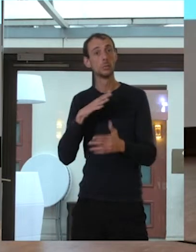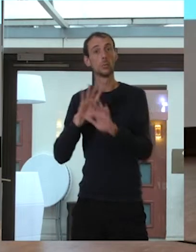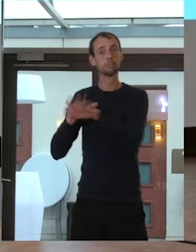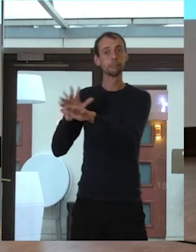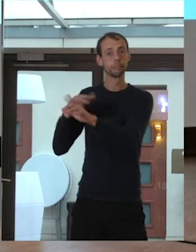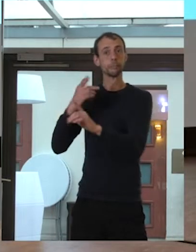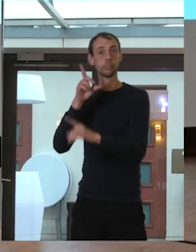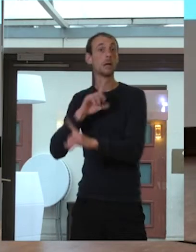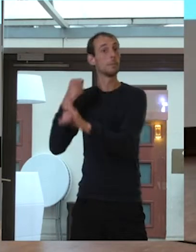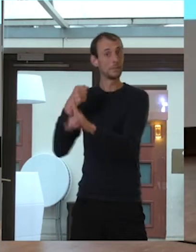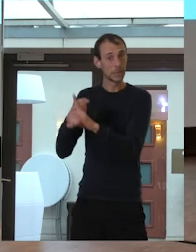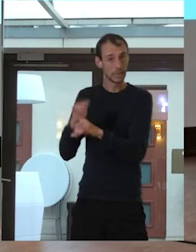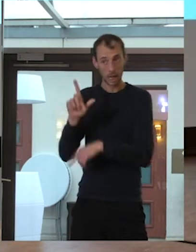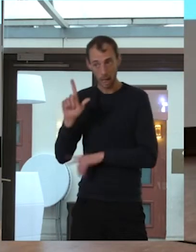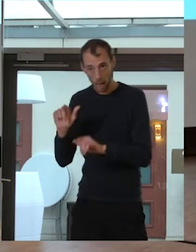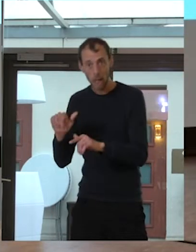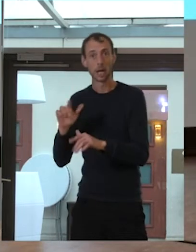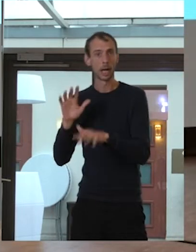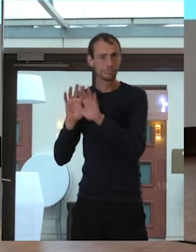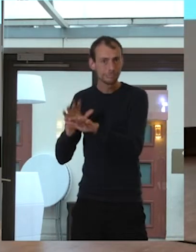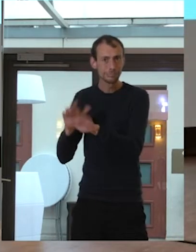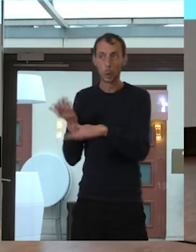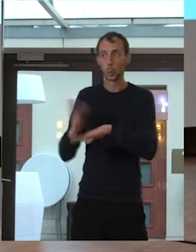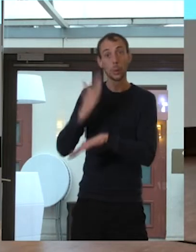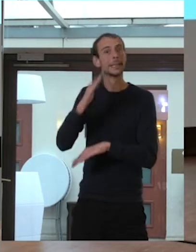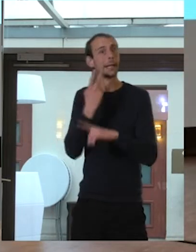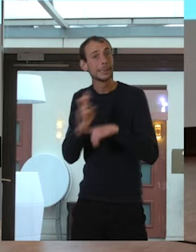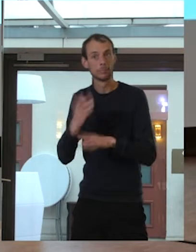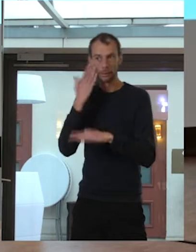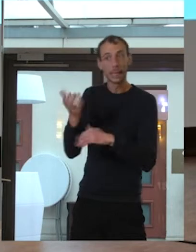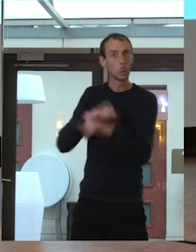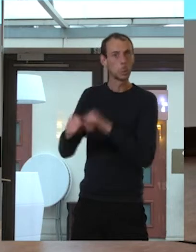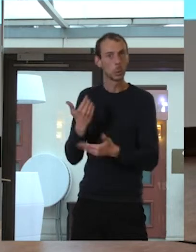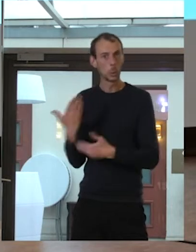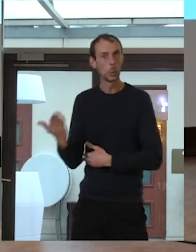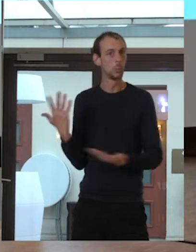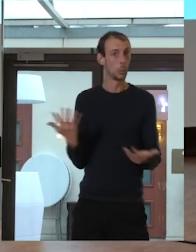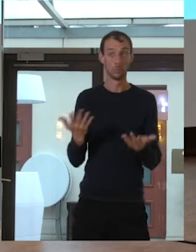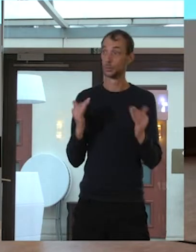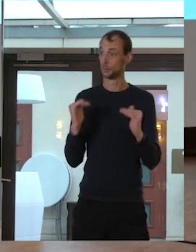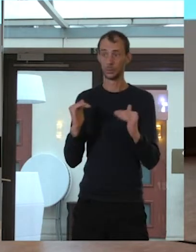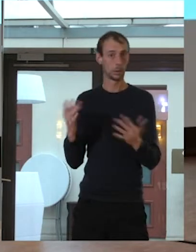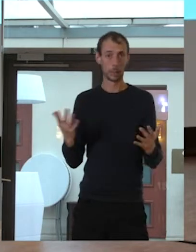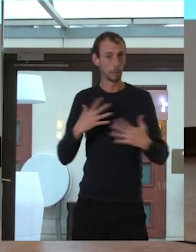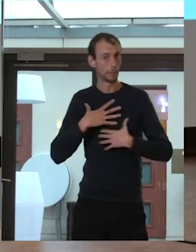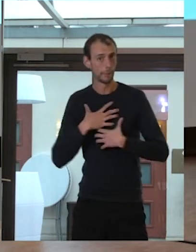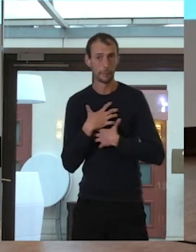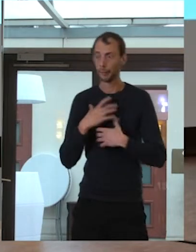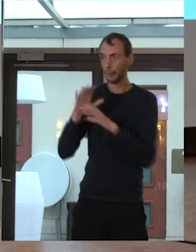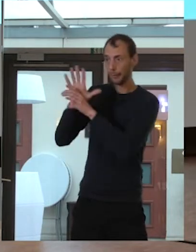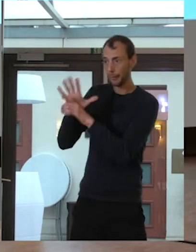les difficultés que vous connaissez, avec les risques que vous connaissez, mais malgré ce contexte oppressant, oppressif,